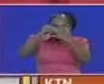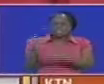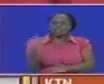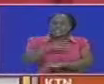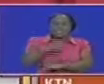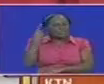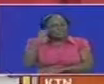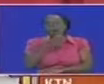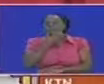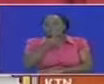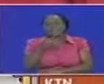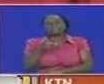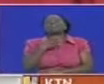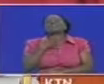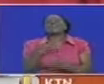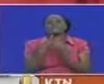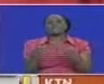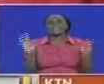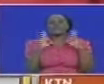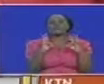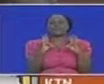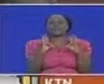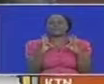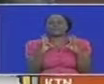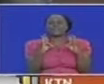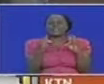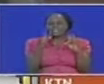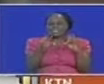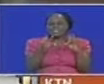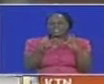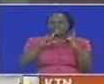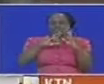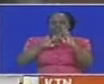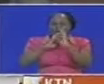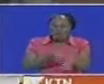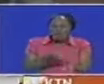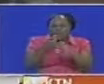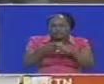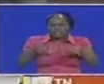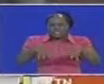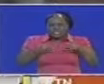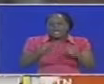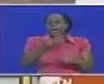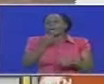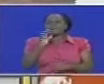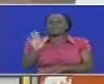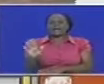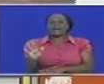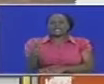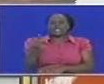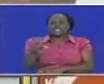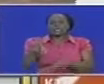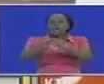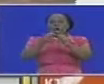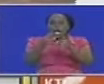ambao wanathamini ukombozi wao. Mwelekeo huu umetolewa na mwenyekiti wa shirika la maendeleo ya wanaume, shirika ambalo sasa